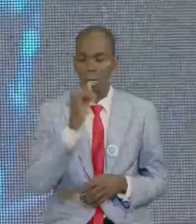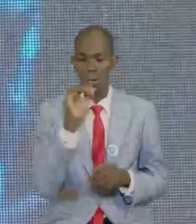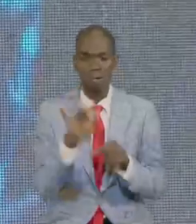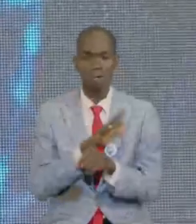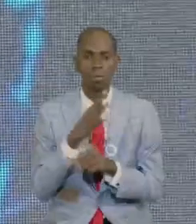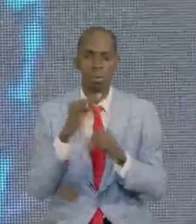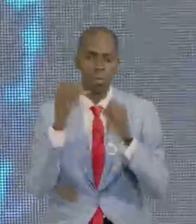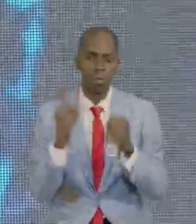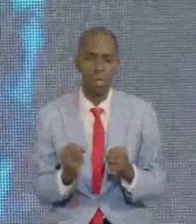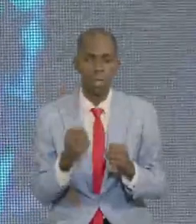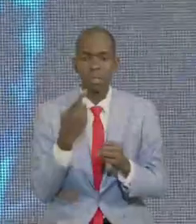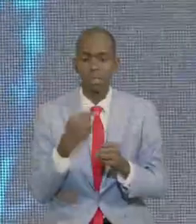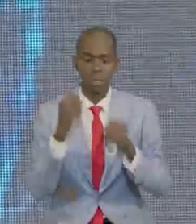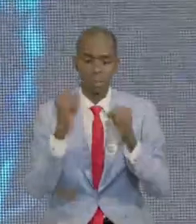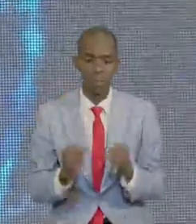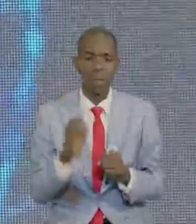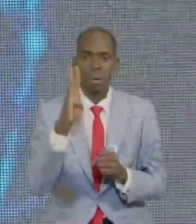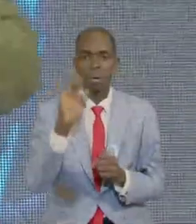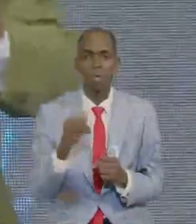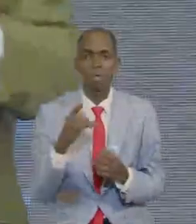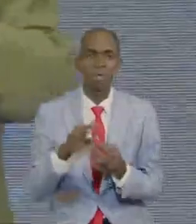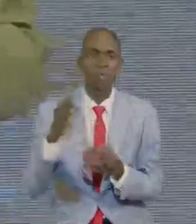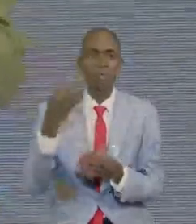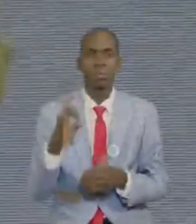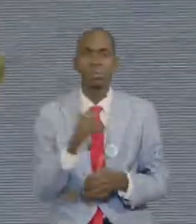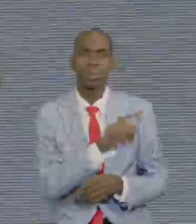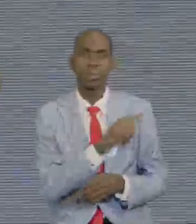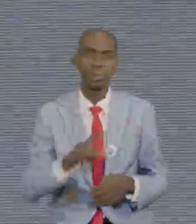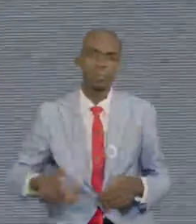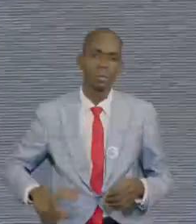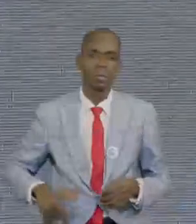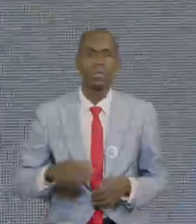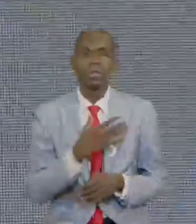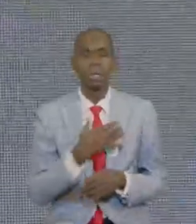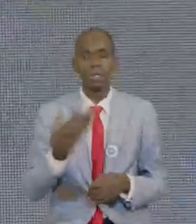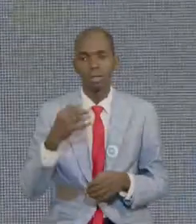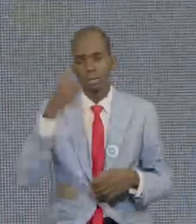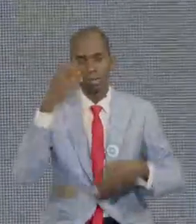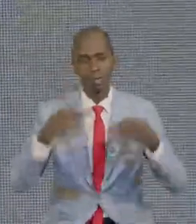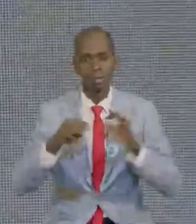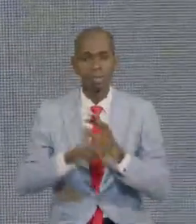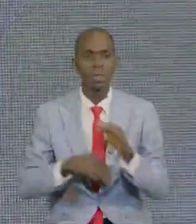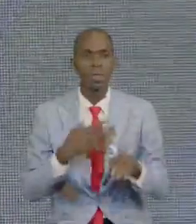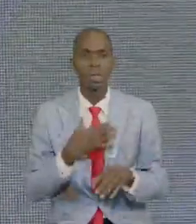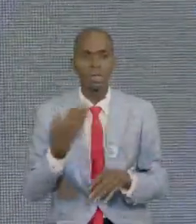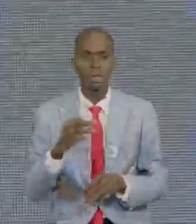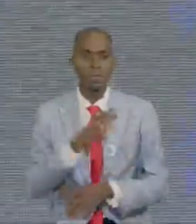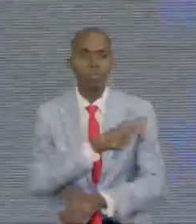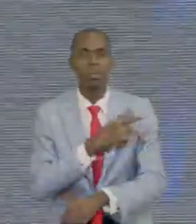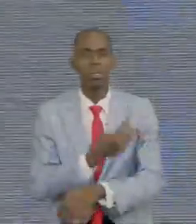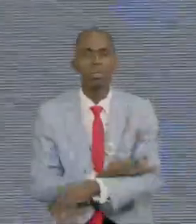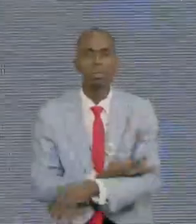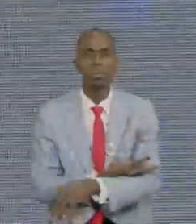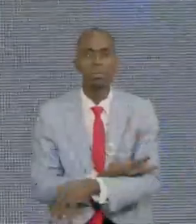force. A power by the Spirit of the Lord. De puissance par l'Esprit de Dieu. And of judgment and of mind. De justice et de vigueur.